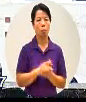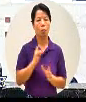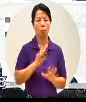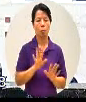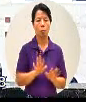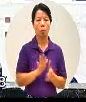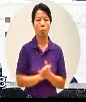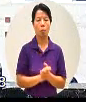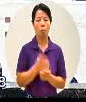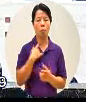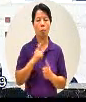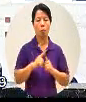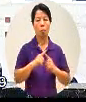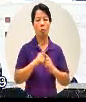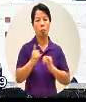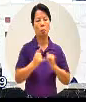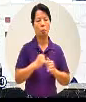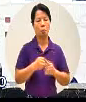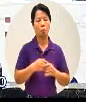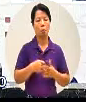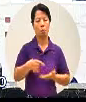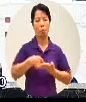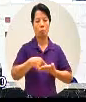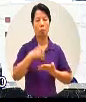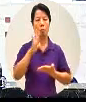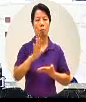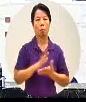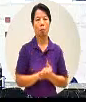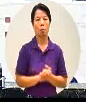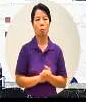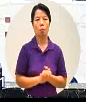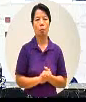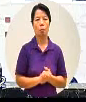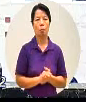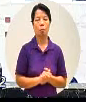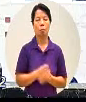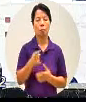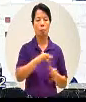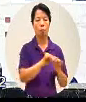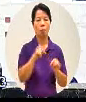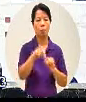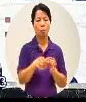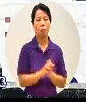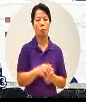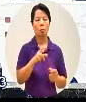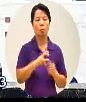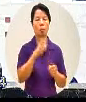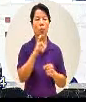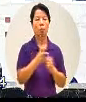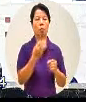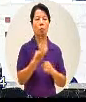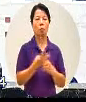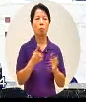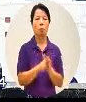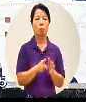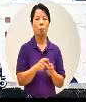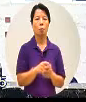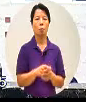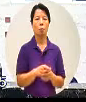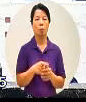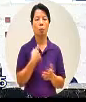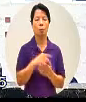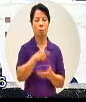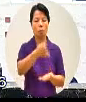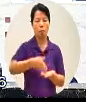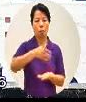有百姓来顶情啦吼？就是讲，因的土地伫73年的时，共